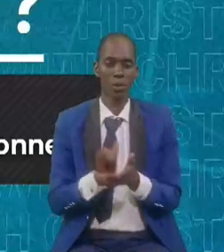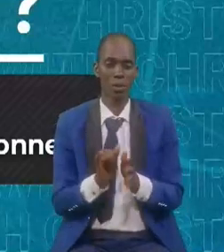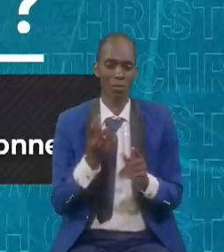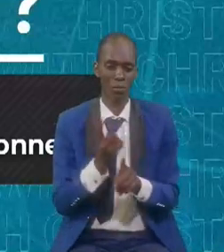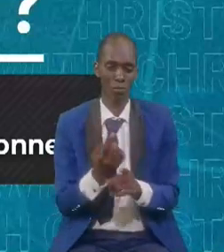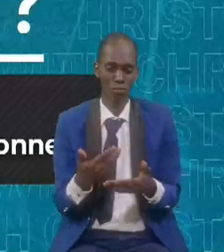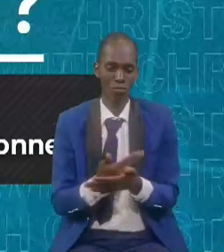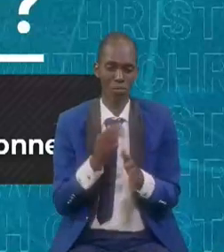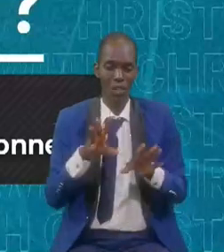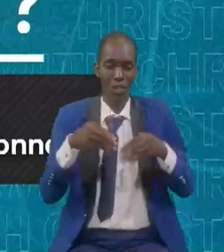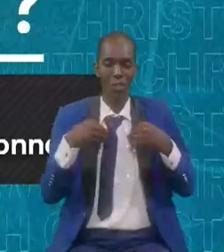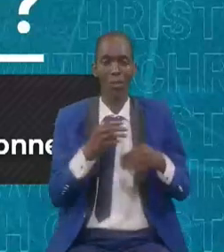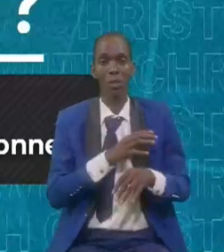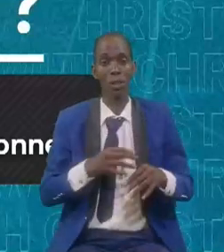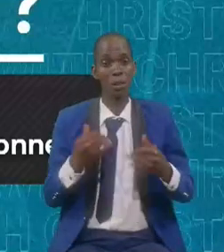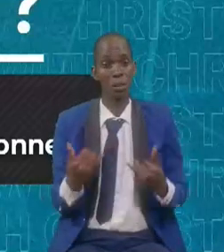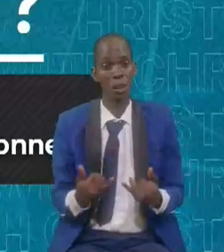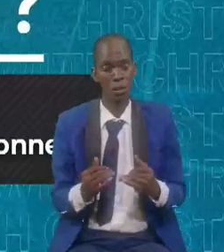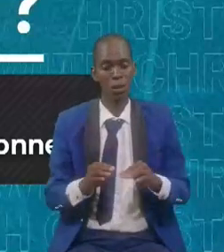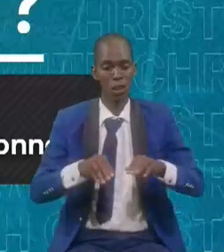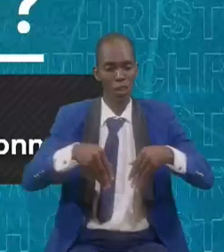formulaire et qu'ils les remplissent.